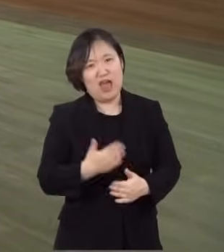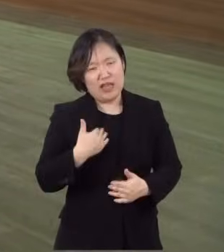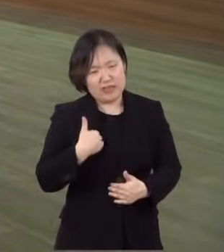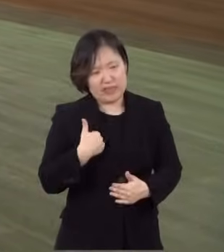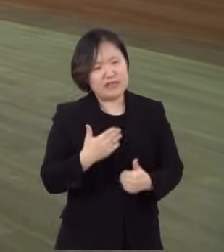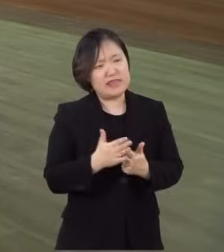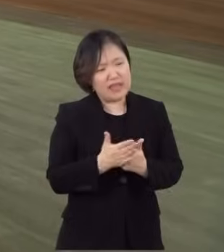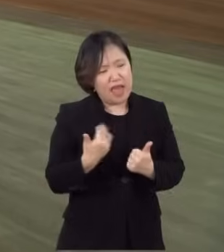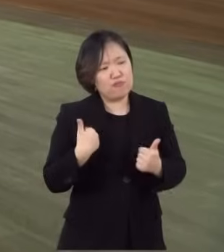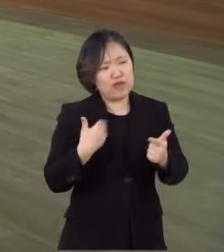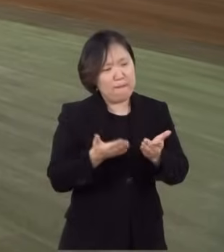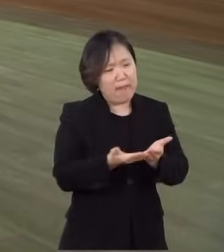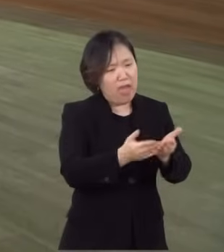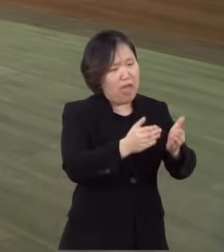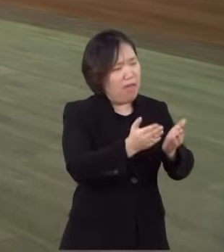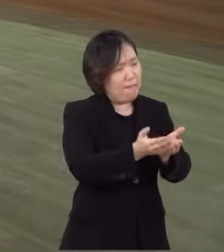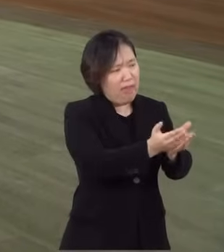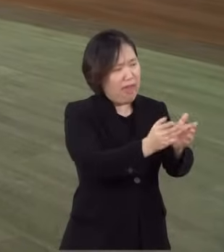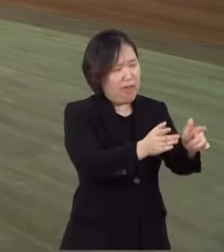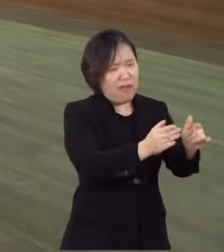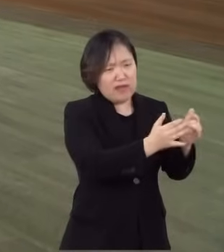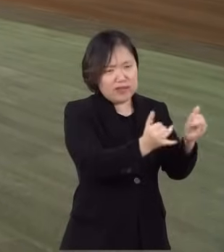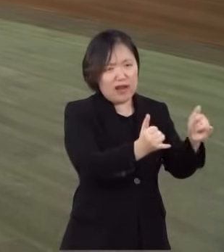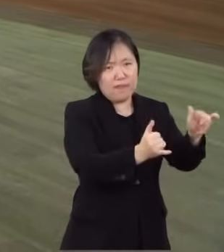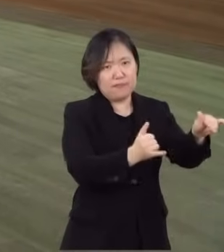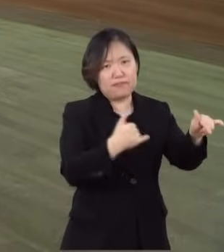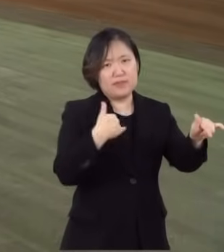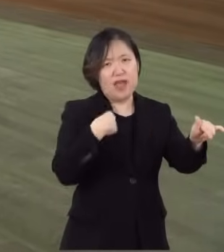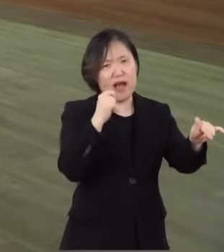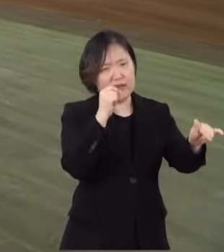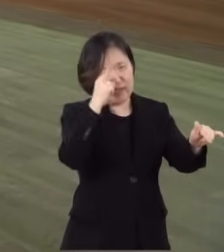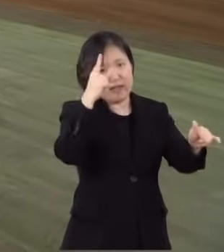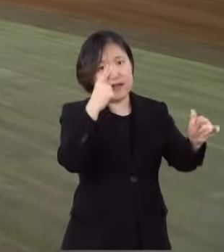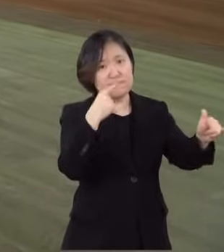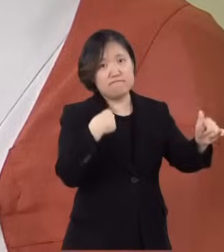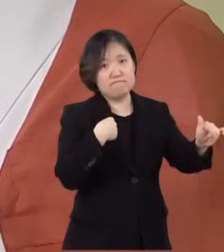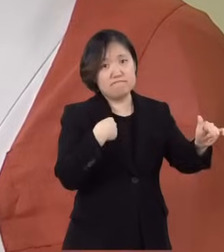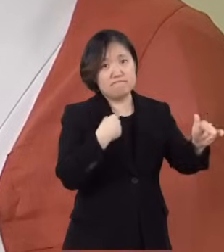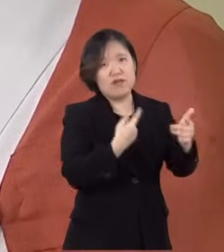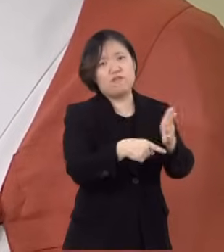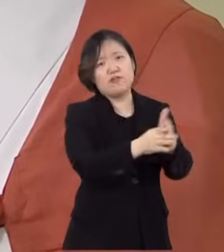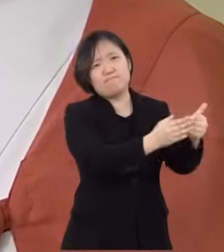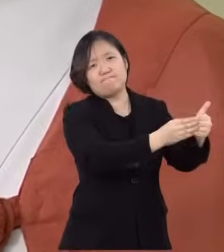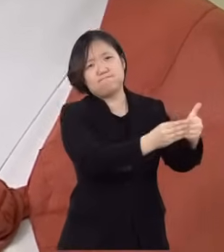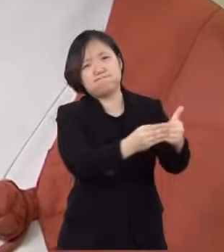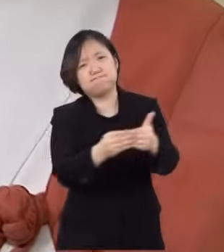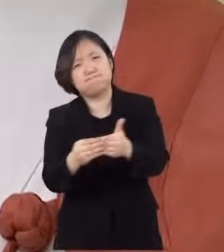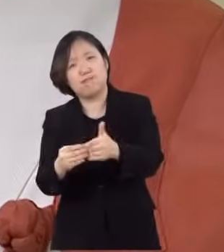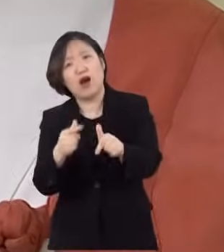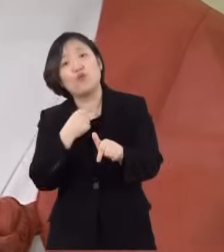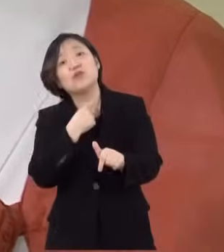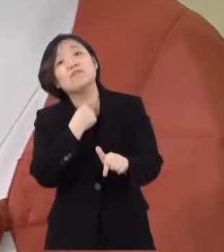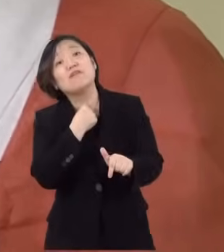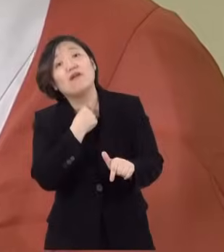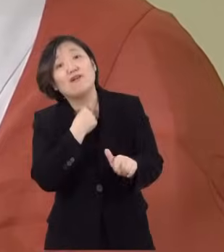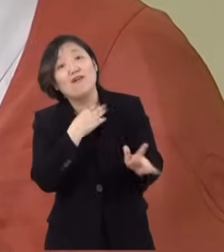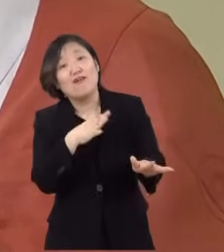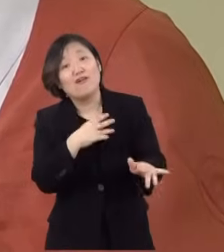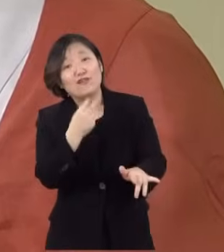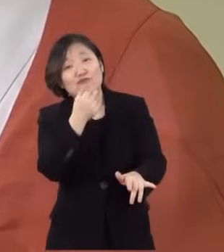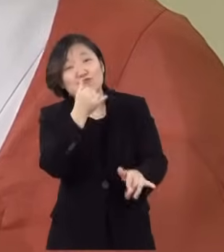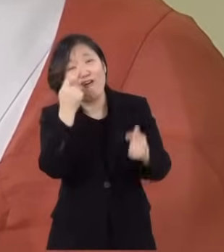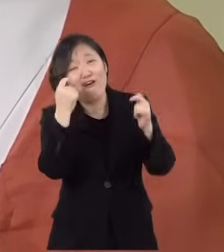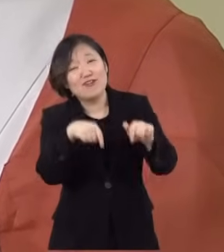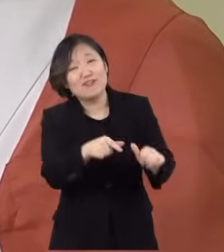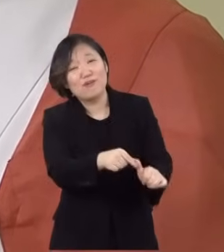깨달음의 길로 인도할 수 있는 인연이 이 지금 있음을 아시고 부처님께서 휙하고 미끼를